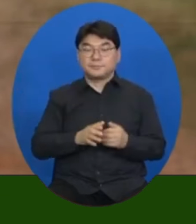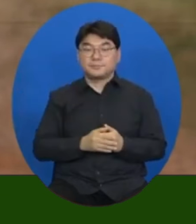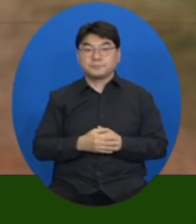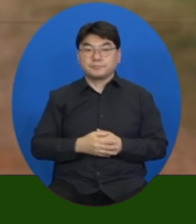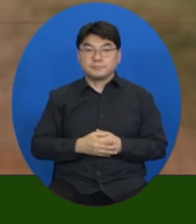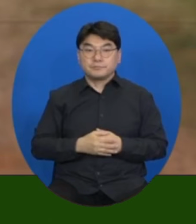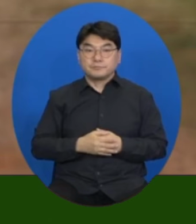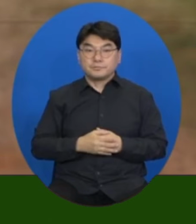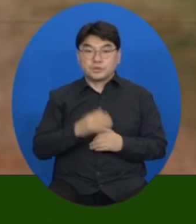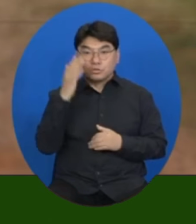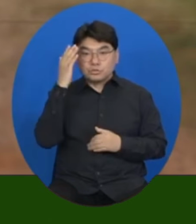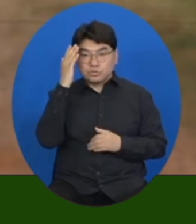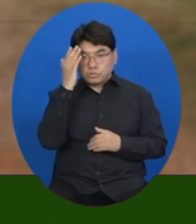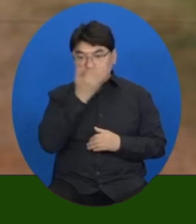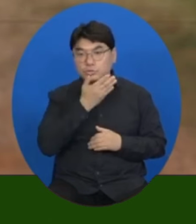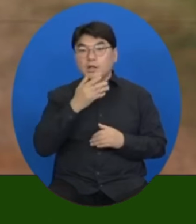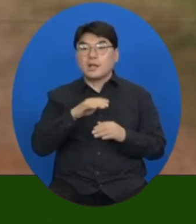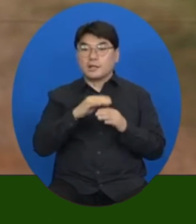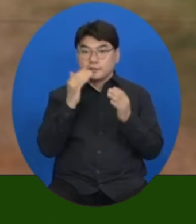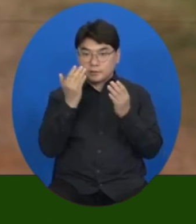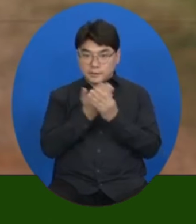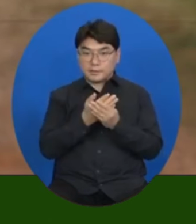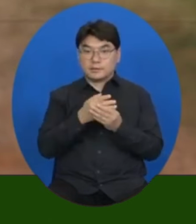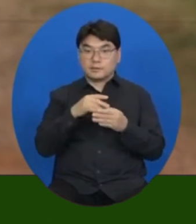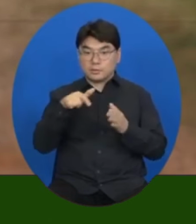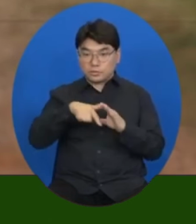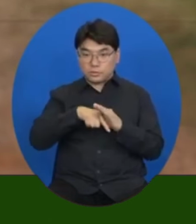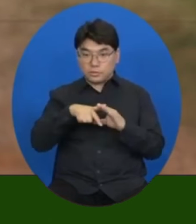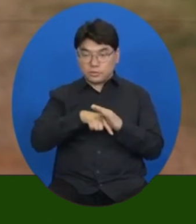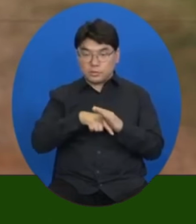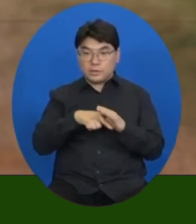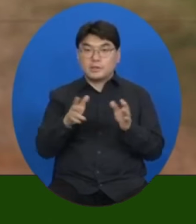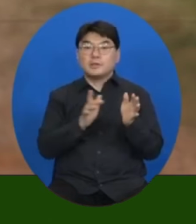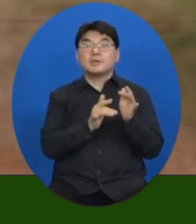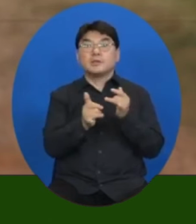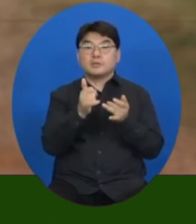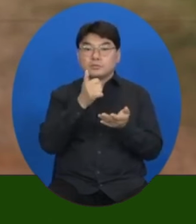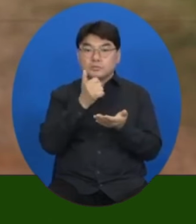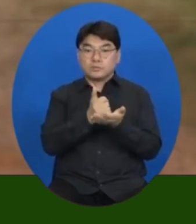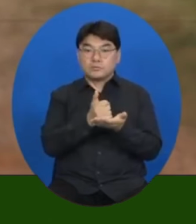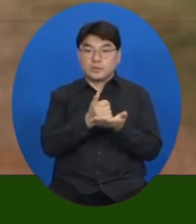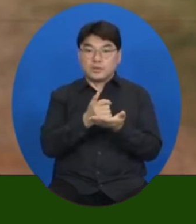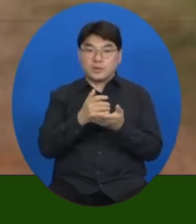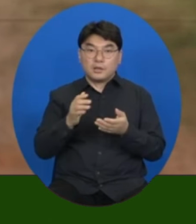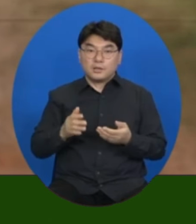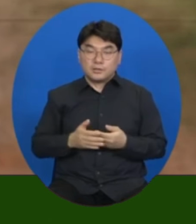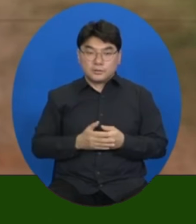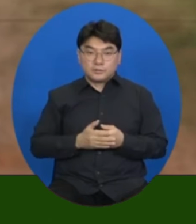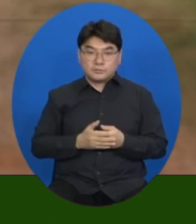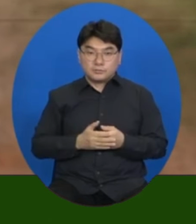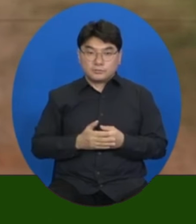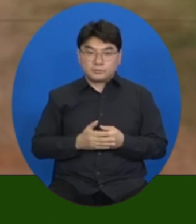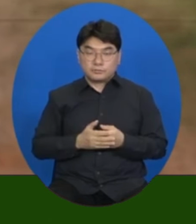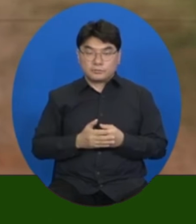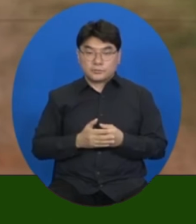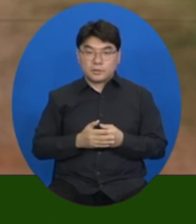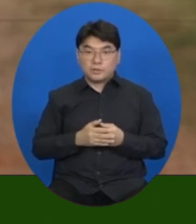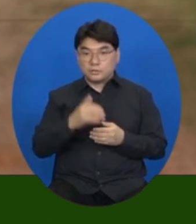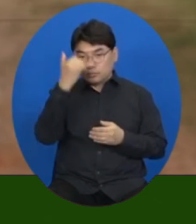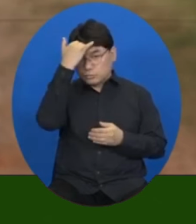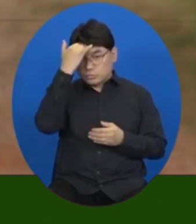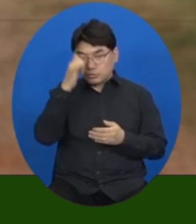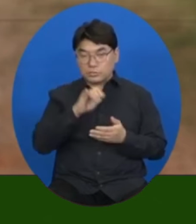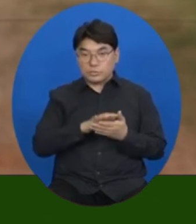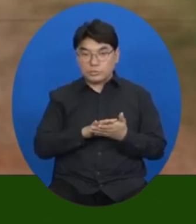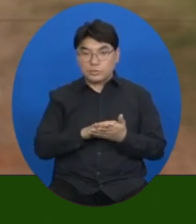했습니다 어느 누구도 예수님을 위대한 도덕적 스승으로 내가 기꺼이 받아들이지만